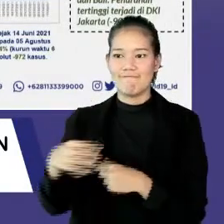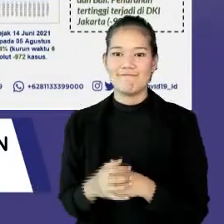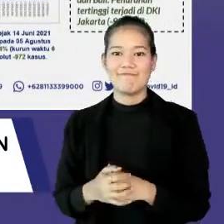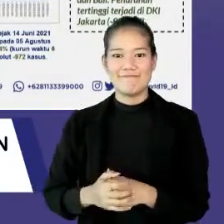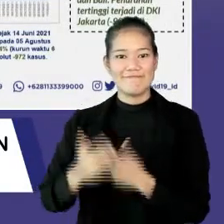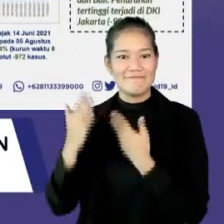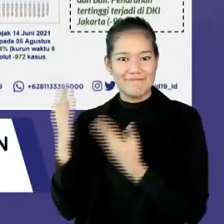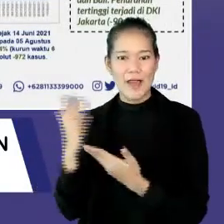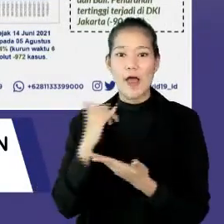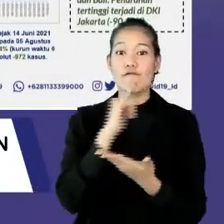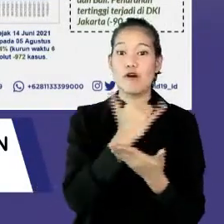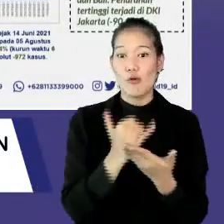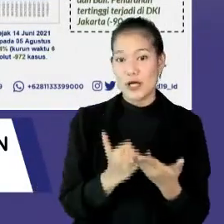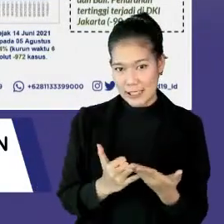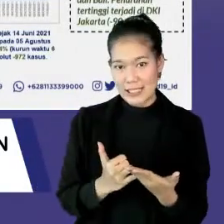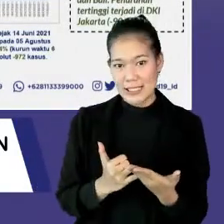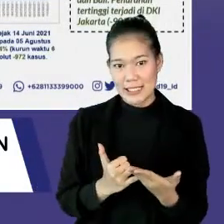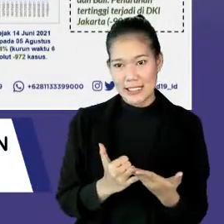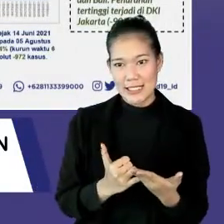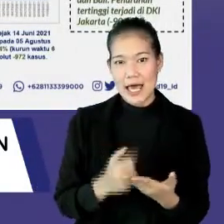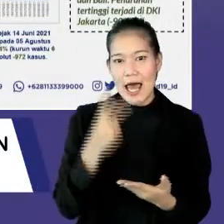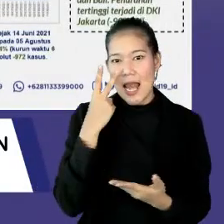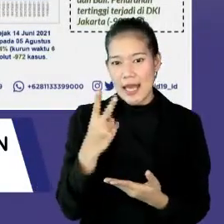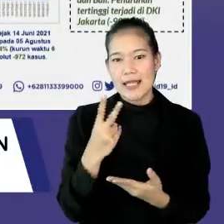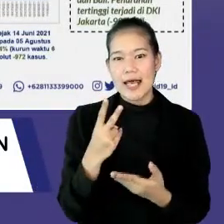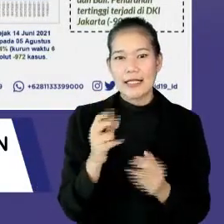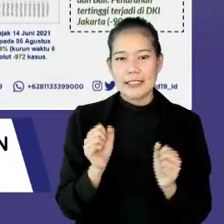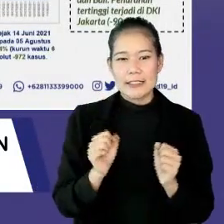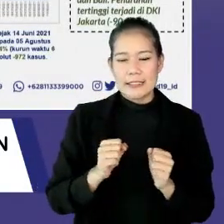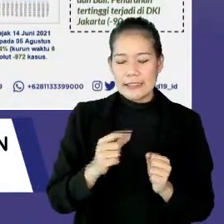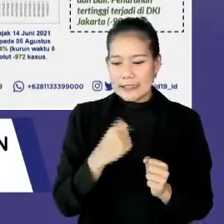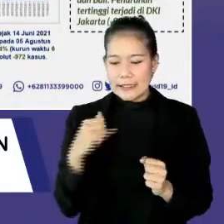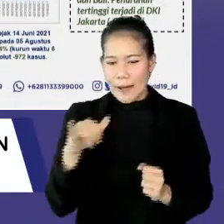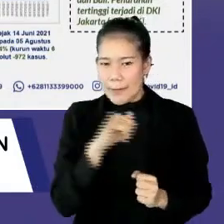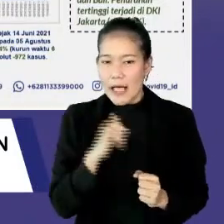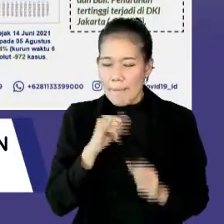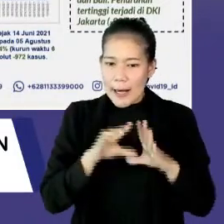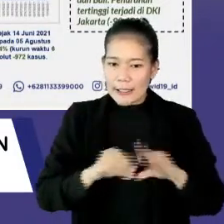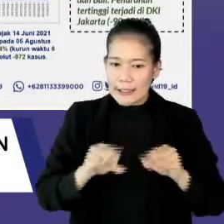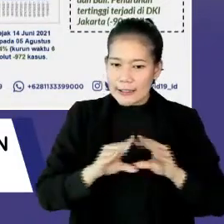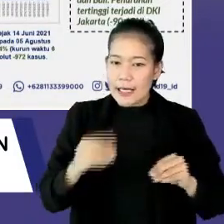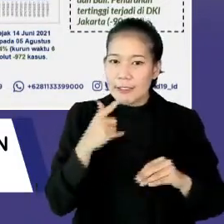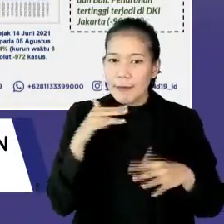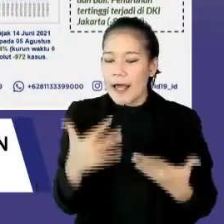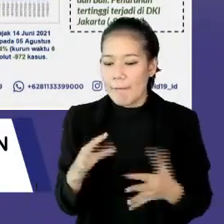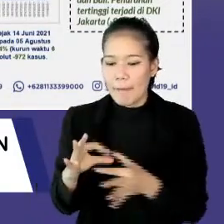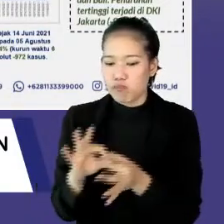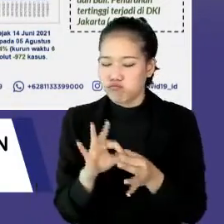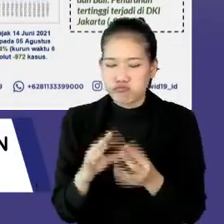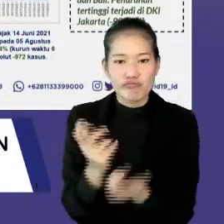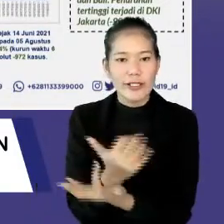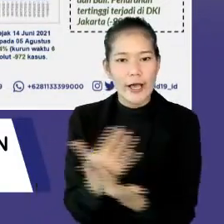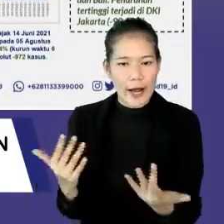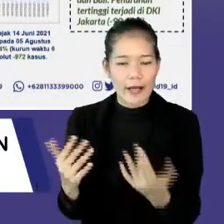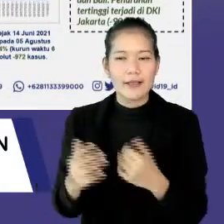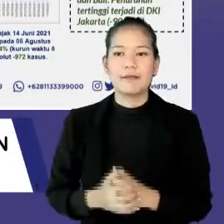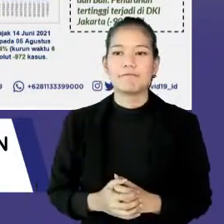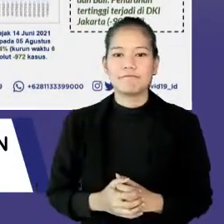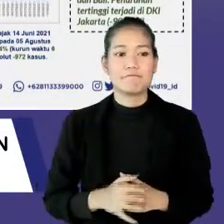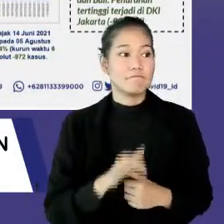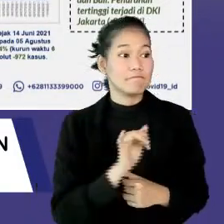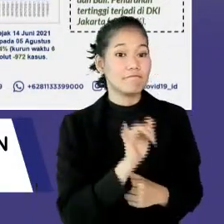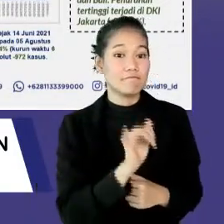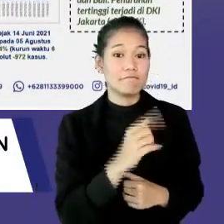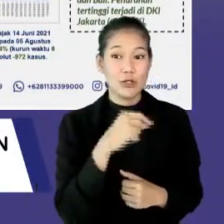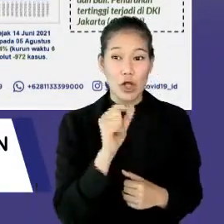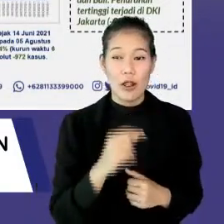sekarang kita mau evaluasi deh, ini kita lihat hasil kerja keras kita bersama-sama dengan masyarakat, gitu ya. Iya, Tapi